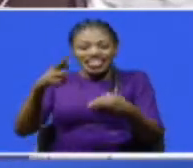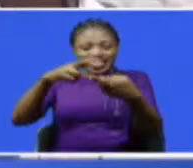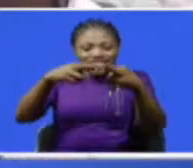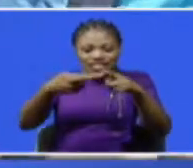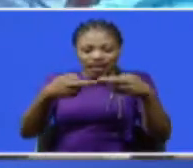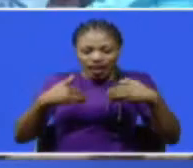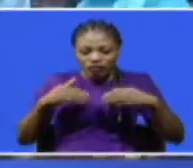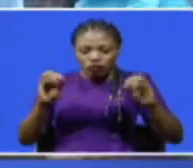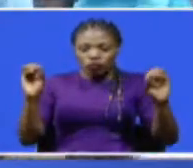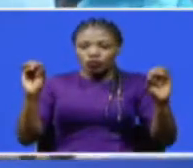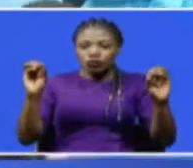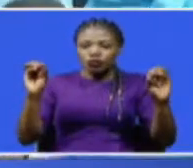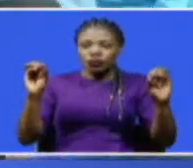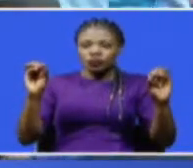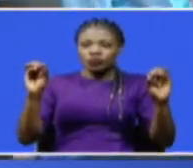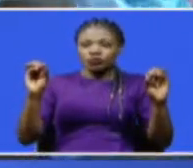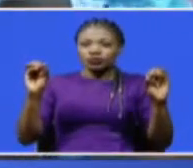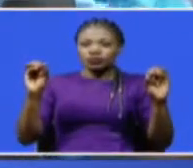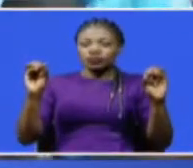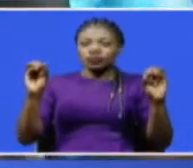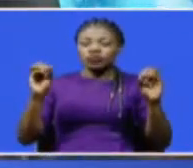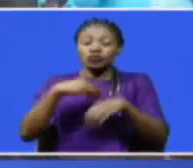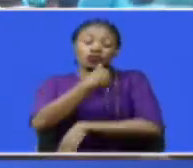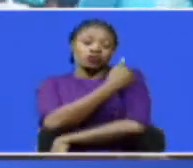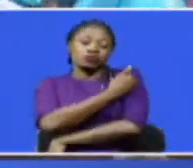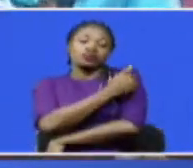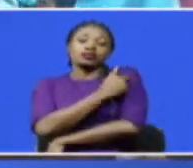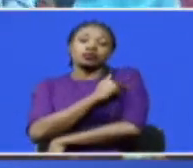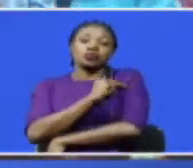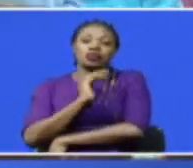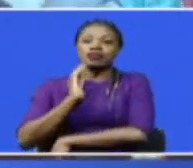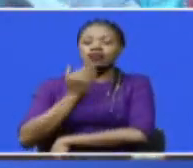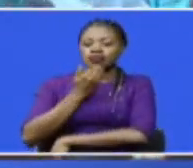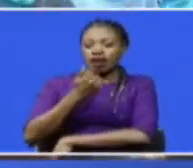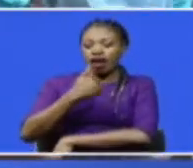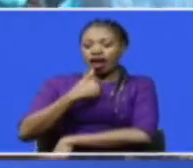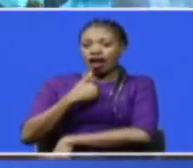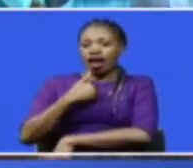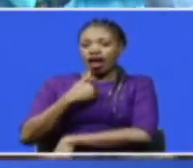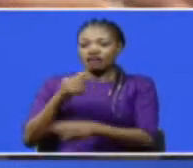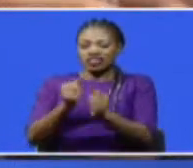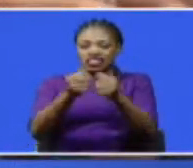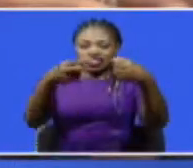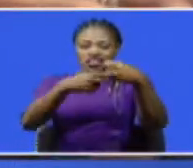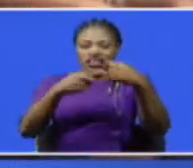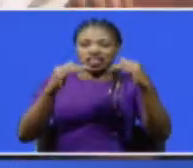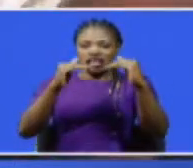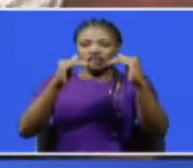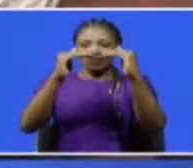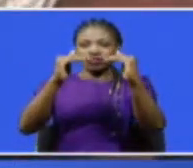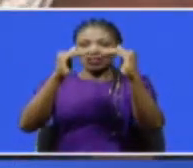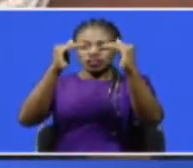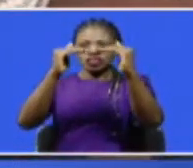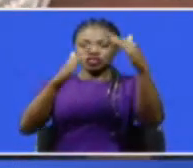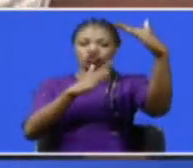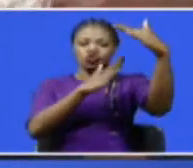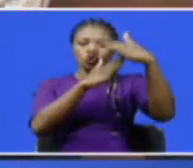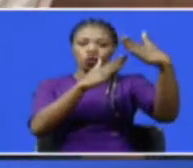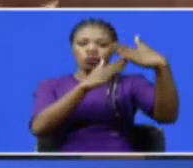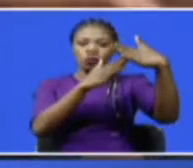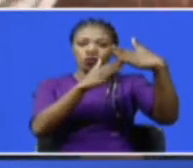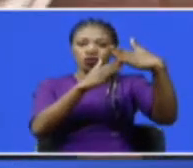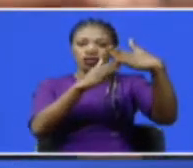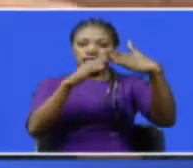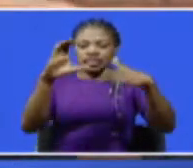related. Hospitali ya Kenyatta ina madaraja 16 ambapo wafanyakazi wamepangwa la juu zaidi likiwa daraja la